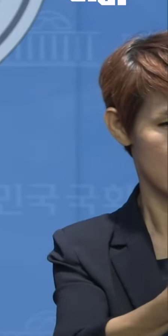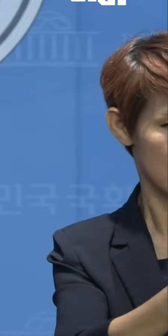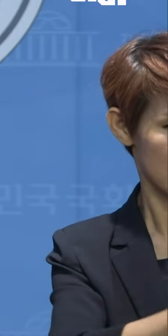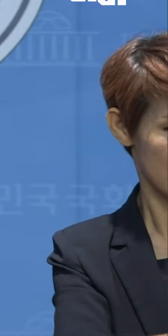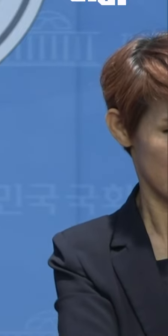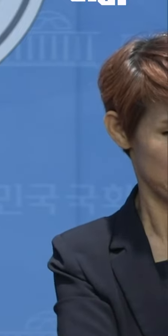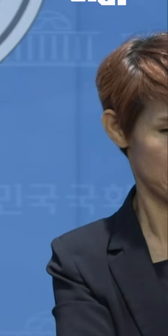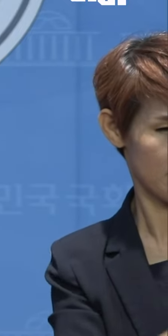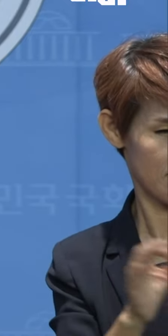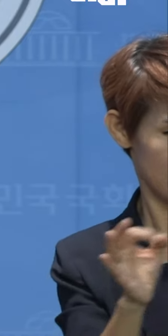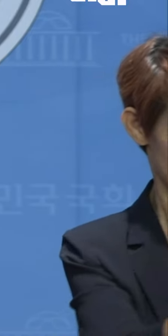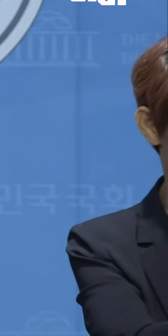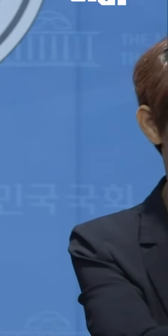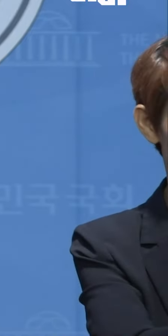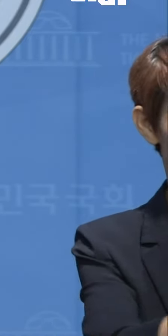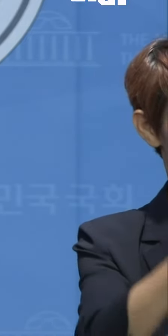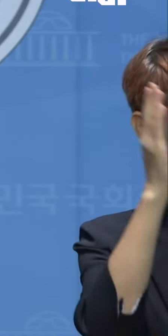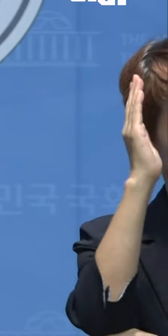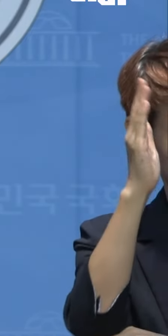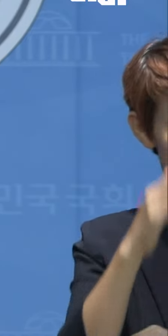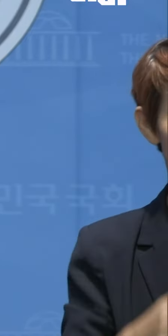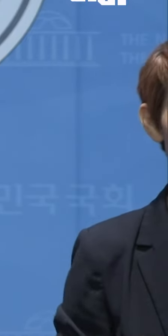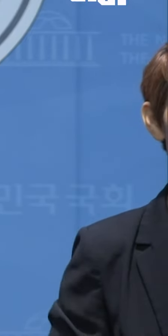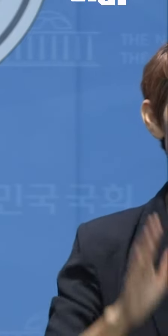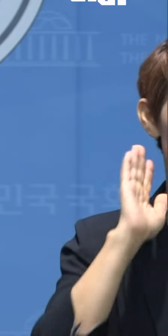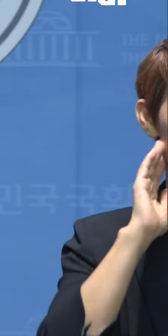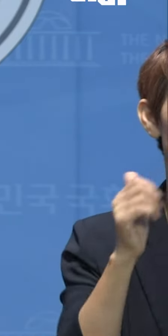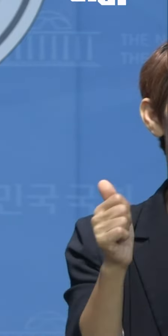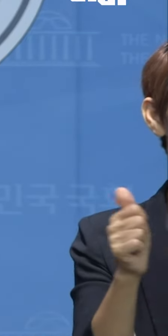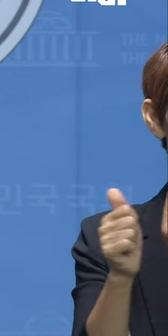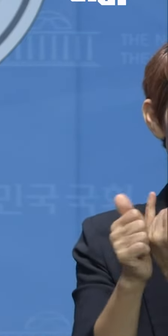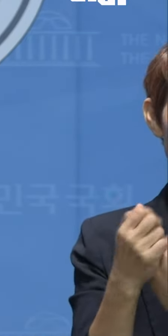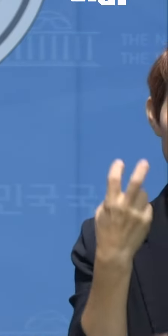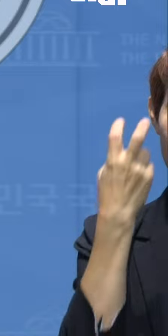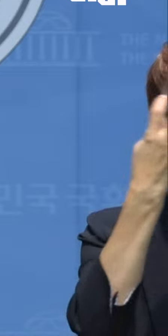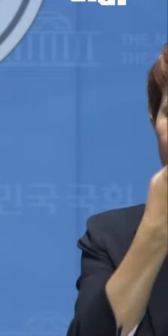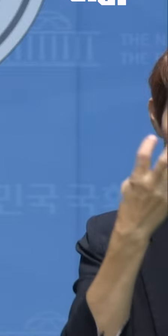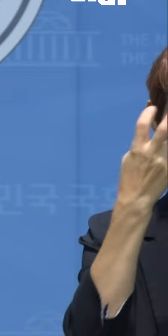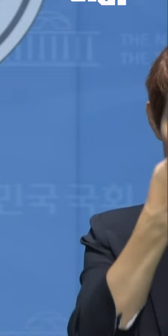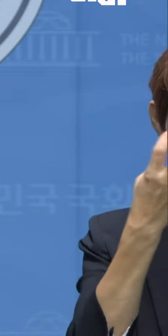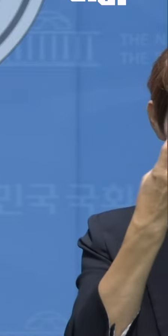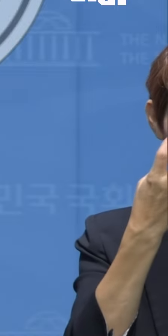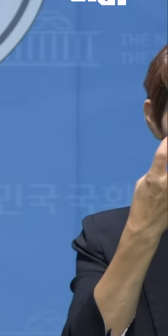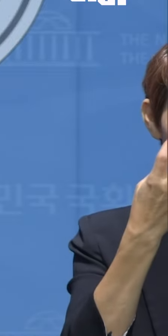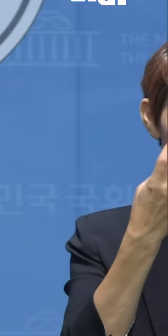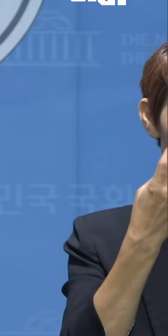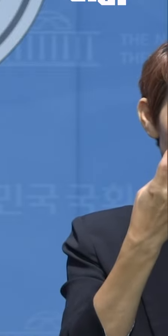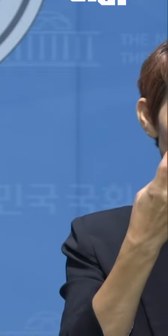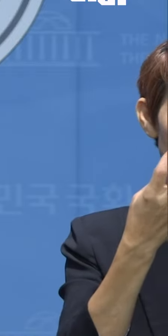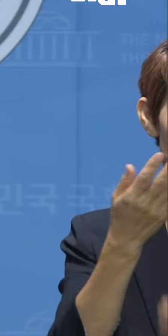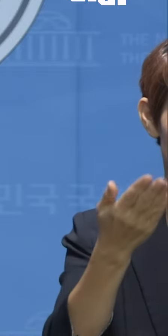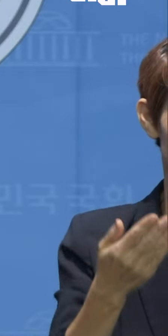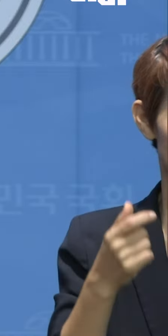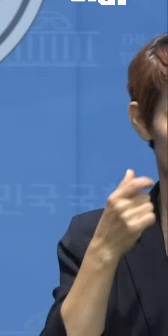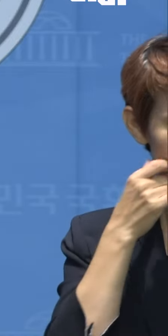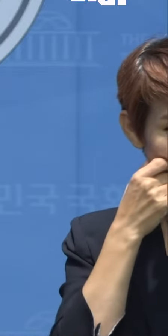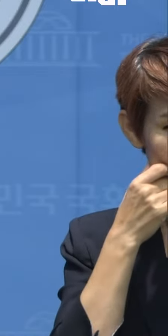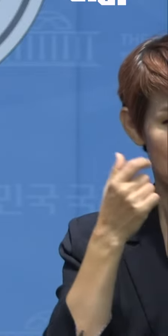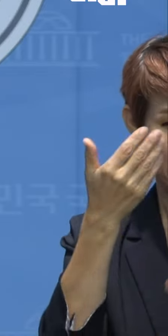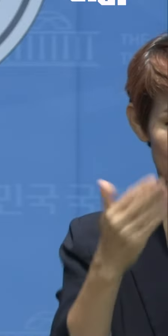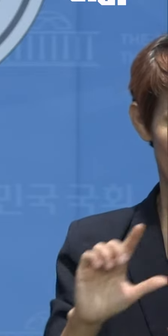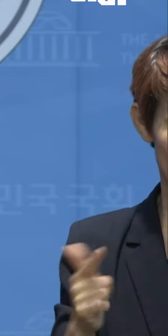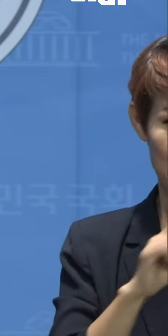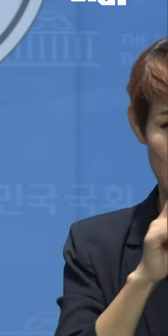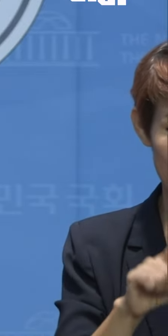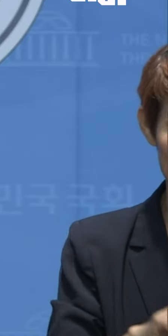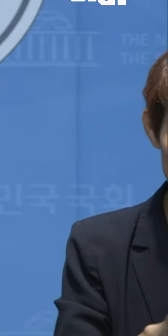척결 주장과 대통령 부부가 수사대상에서 벗어나려는 동기는 그들이 권력에